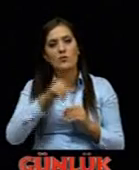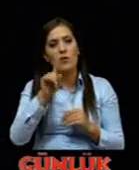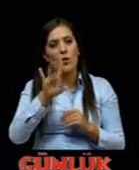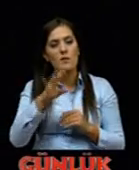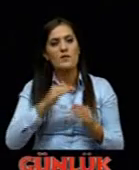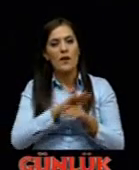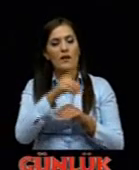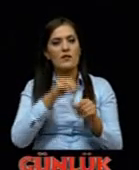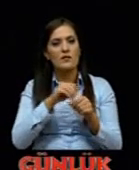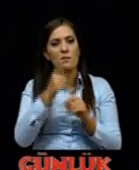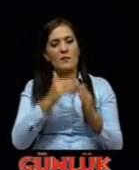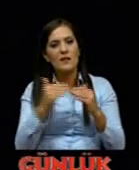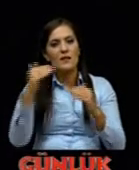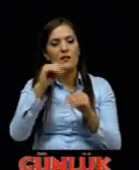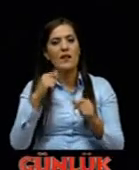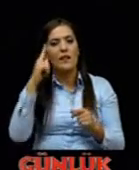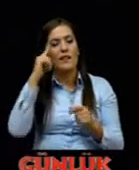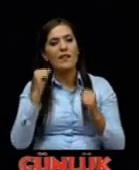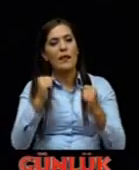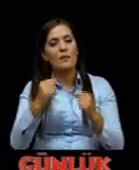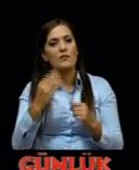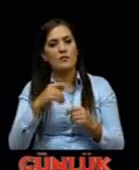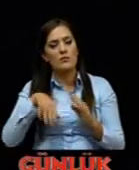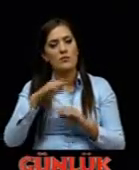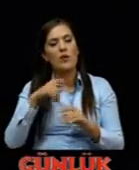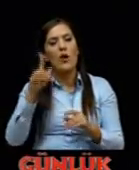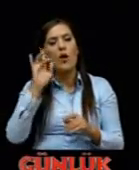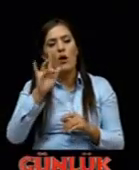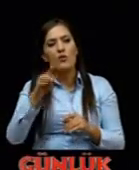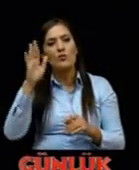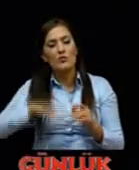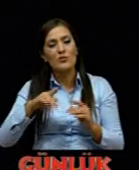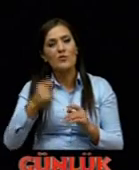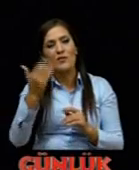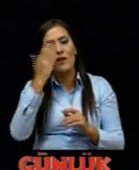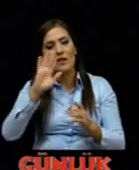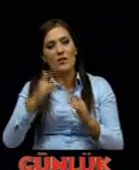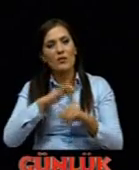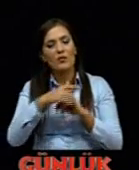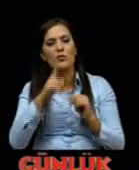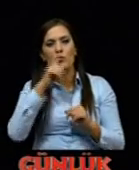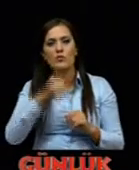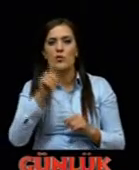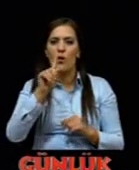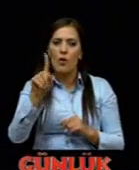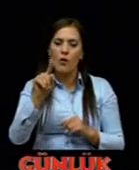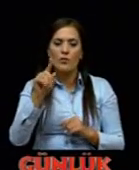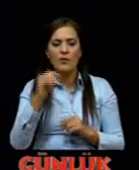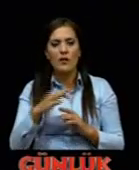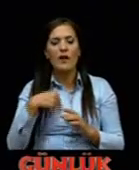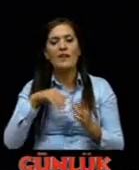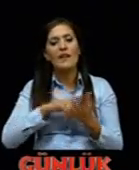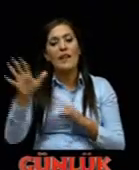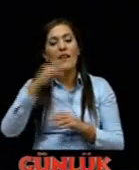%15'i hayatlarının bir aşamasında depresyon yaşıyor. Orta ve düşük gelir düzeyindeki ülkelerde oran %11 olurken